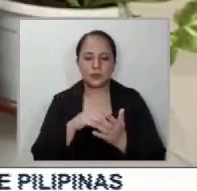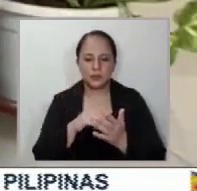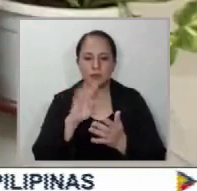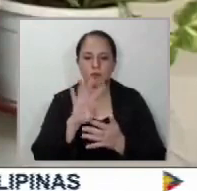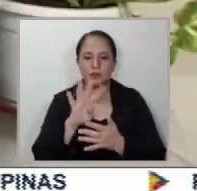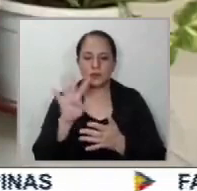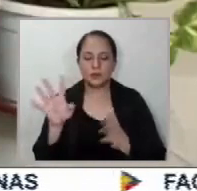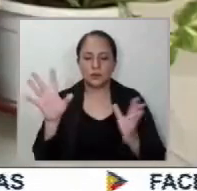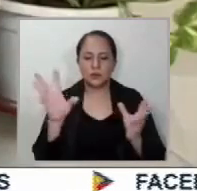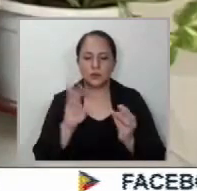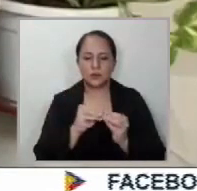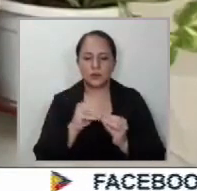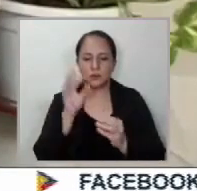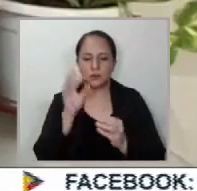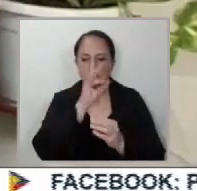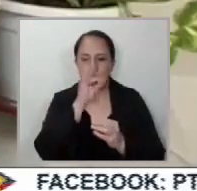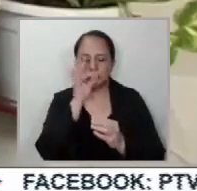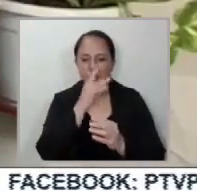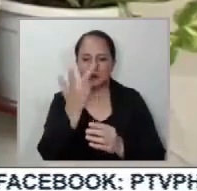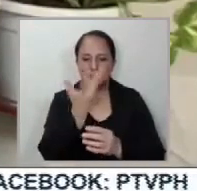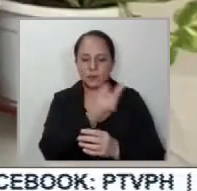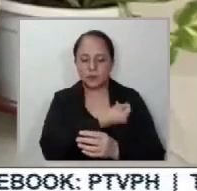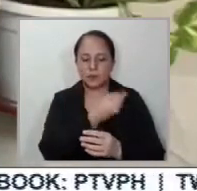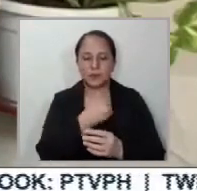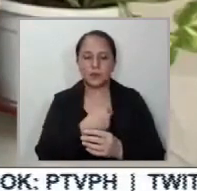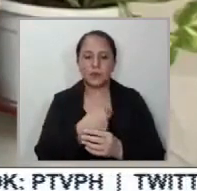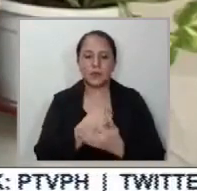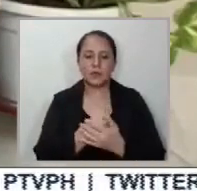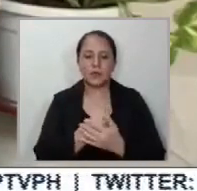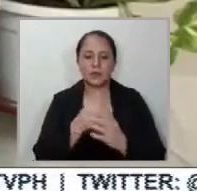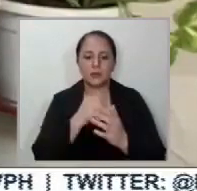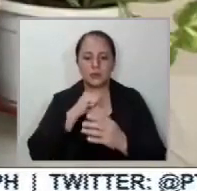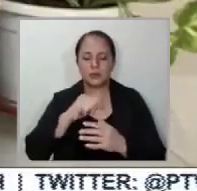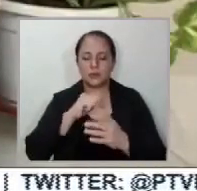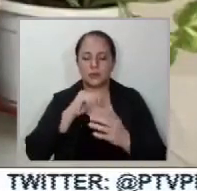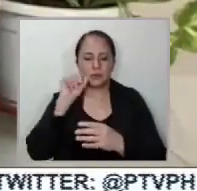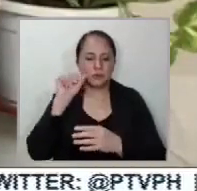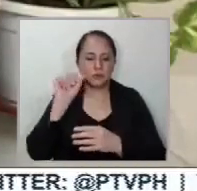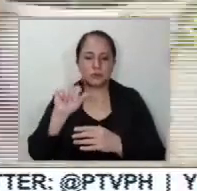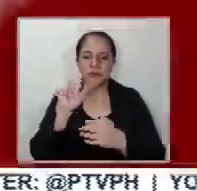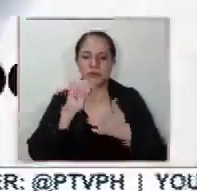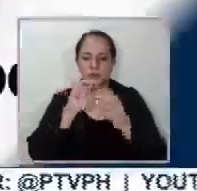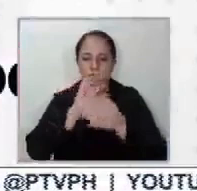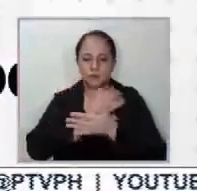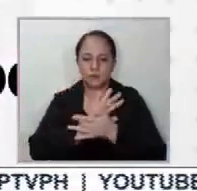77,560,344 ang bilang ng mga Pilipinong naturukan ng bakuna laban sa COVID-19 sa buong bansa.